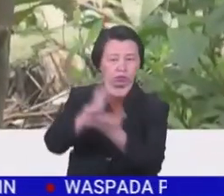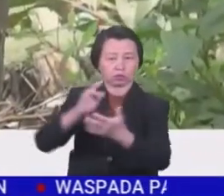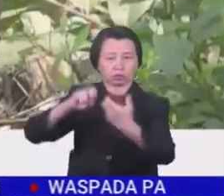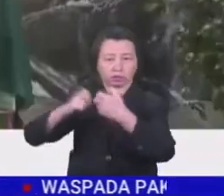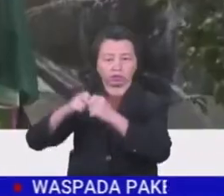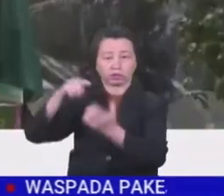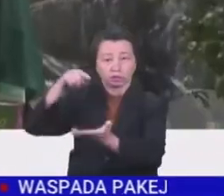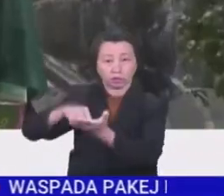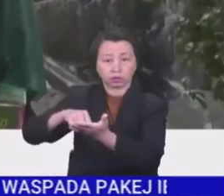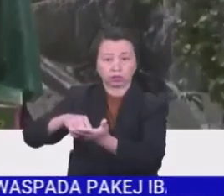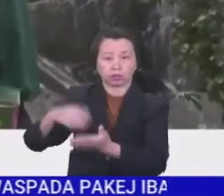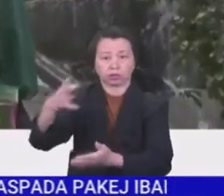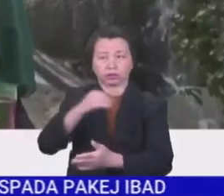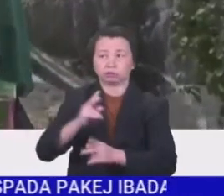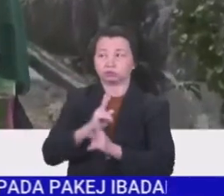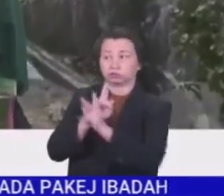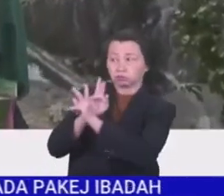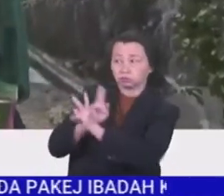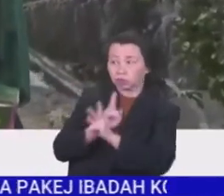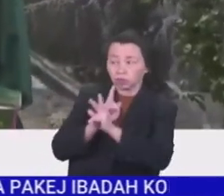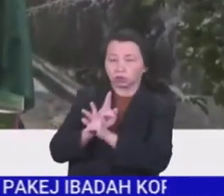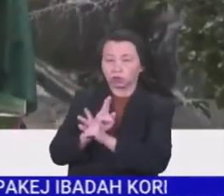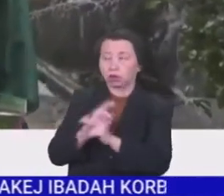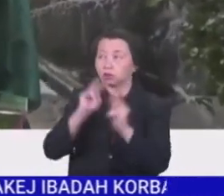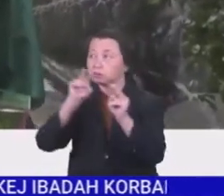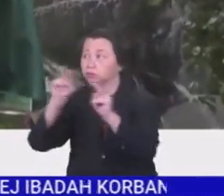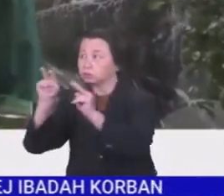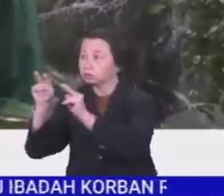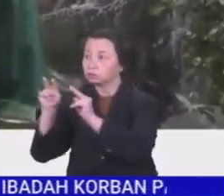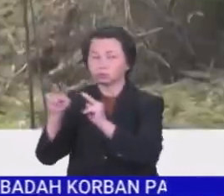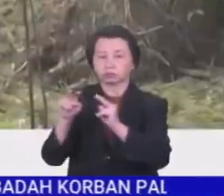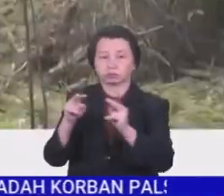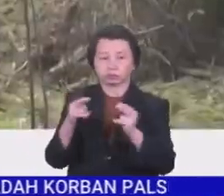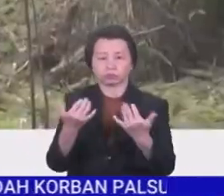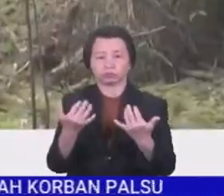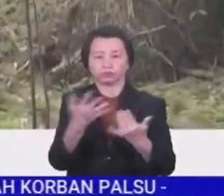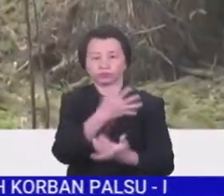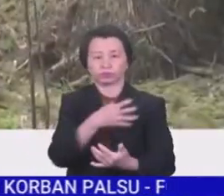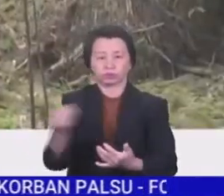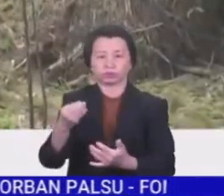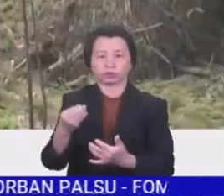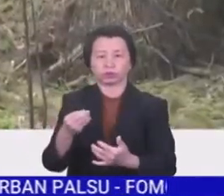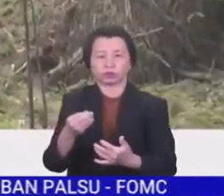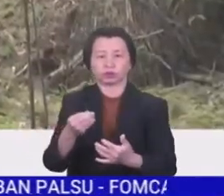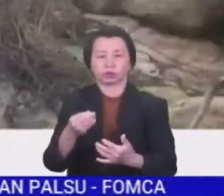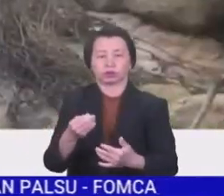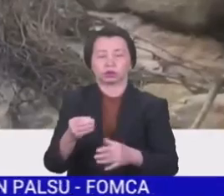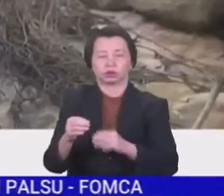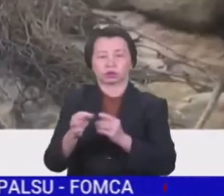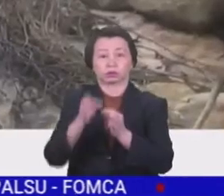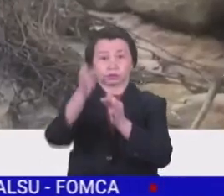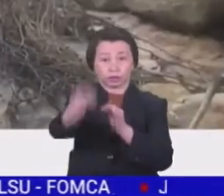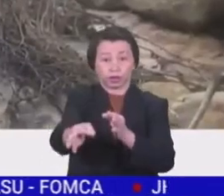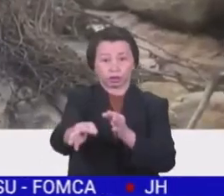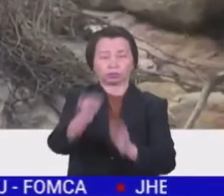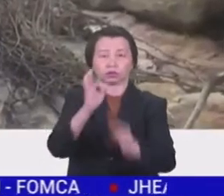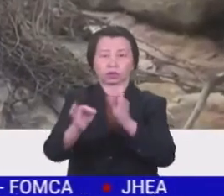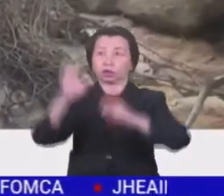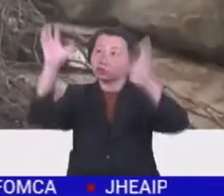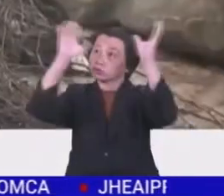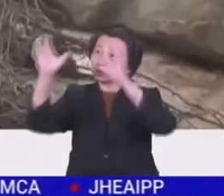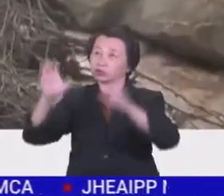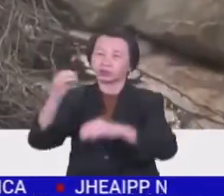ini. Kekal waspada dan peka dengan perkembangan semasa serta tangguh aktiviti luar ketika cuaca